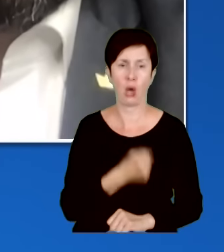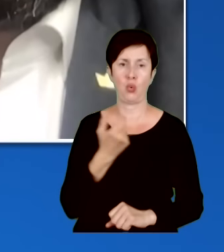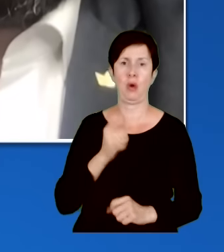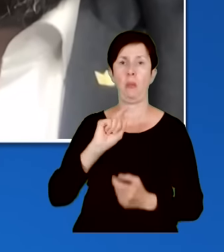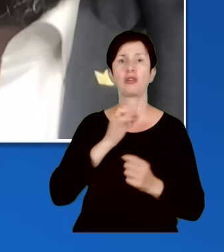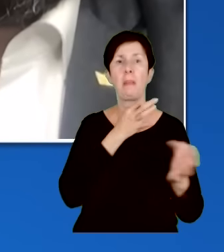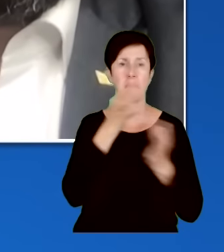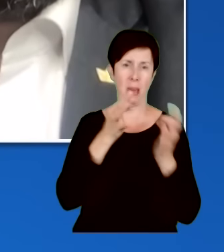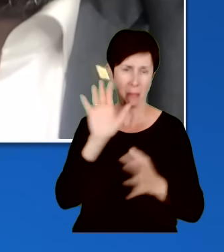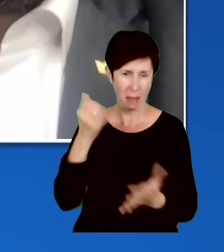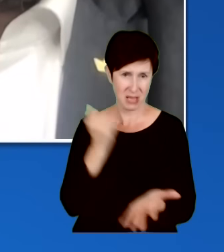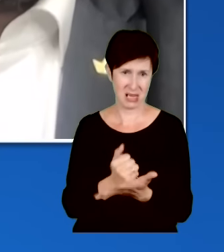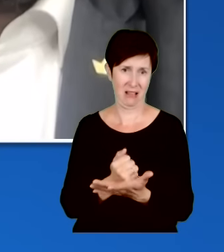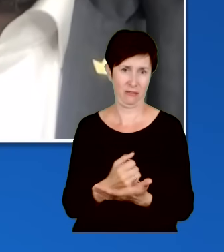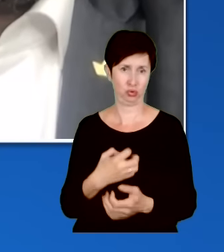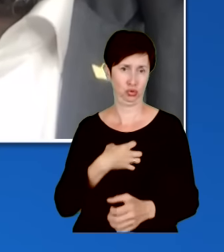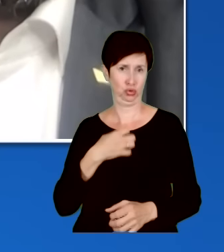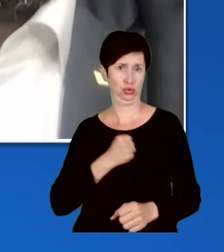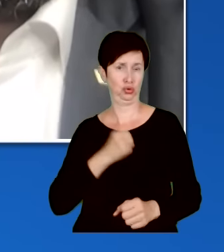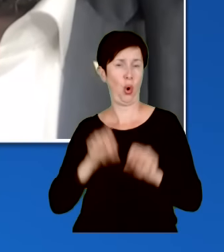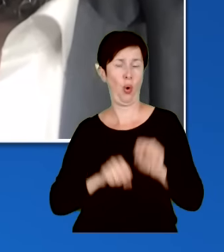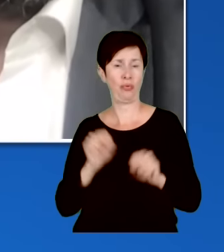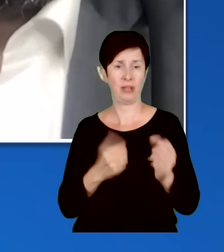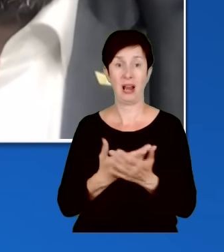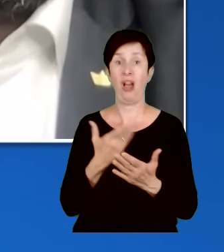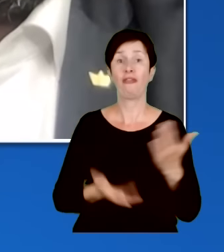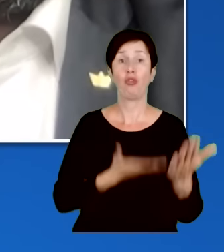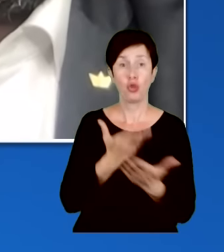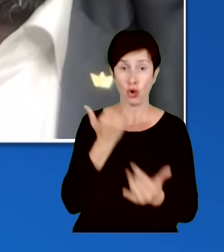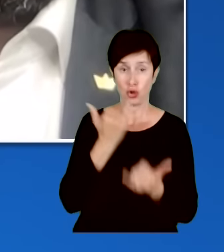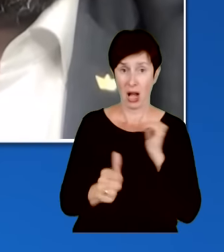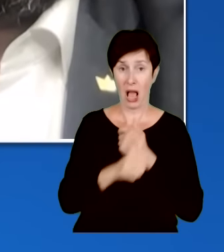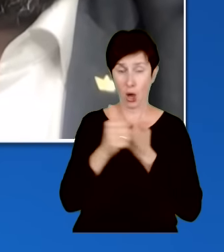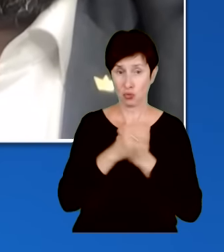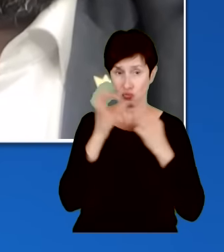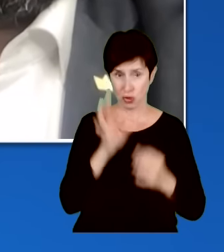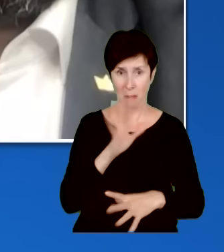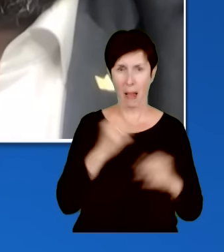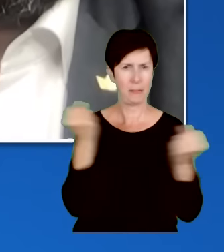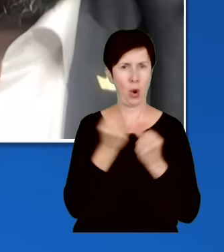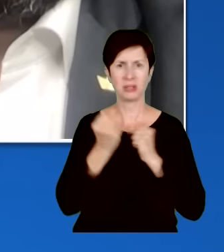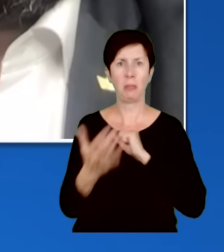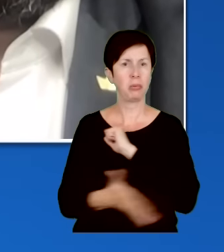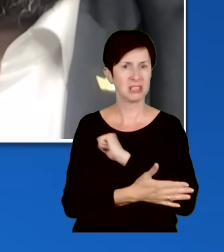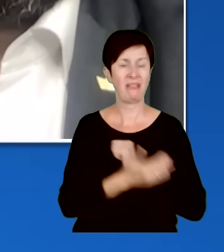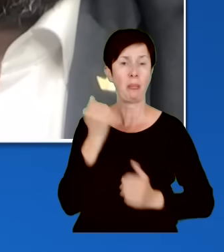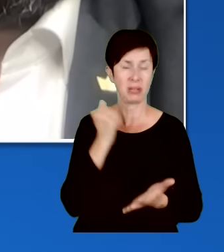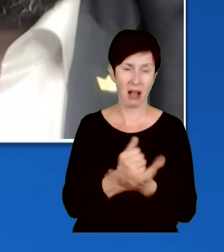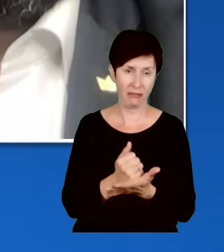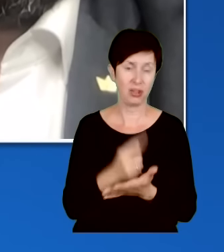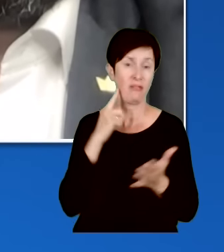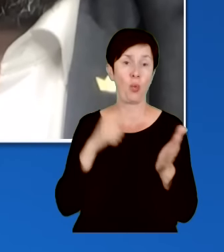rzeczy uważam że wnioski które były uargumentowane miały tak mocną podstawę prawną że właśnie